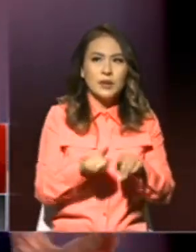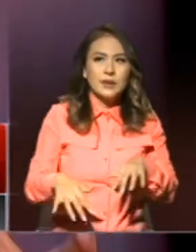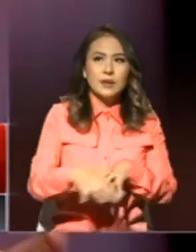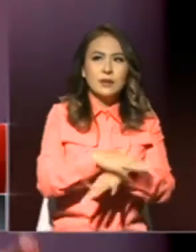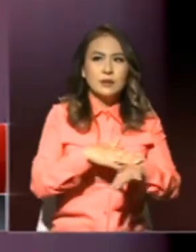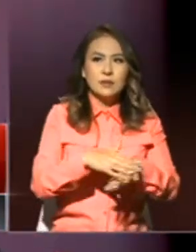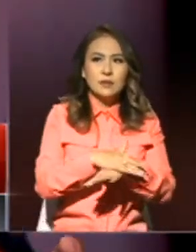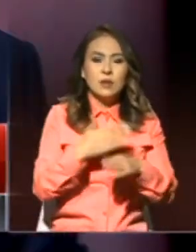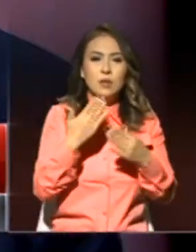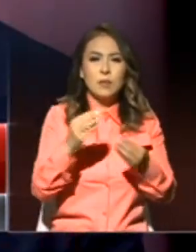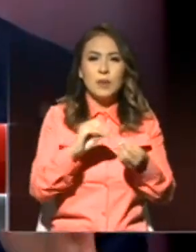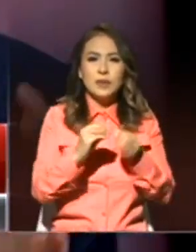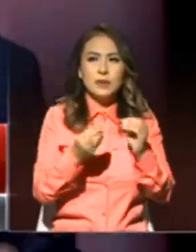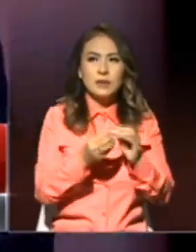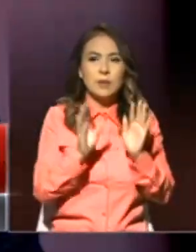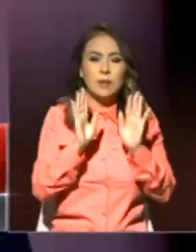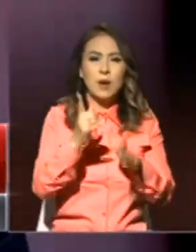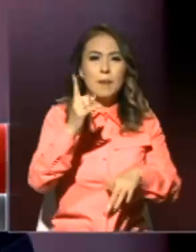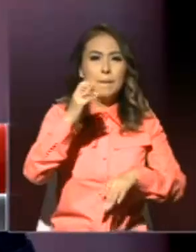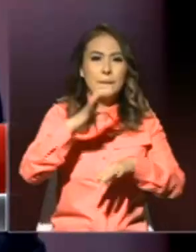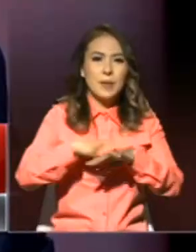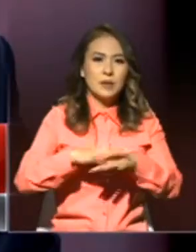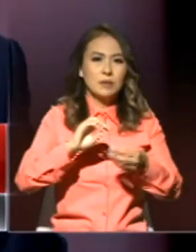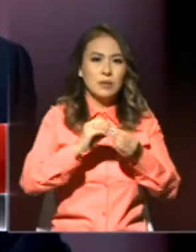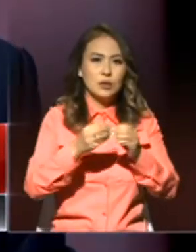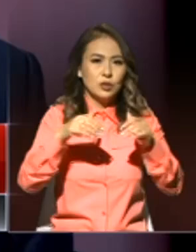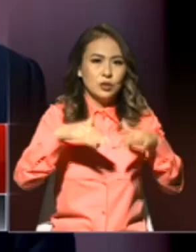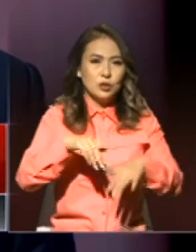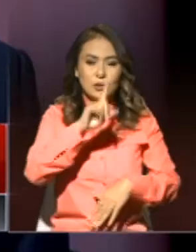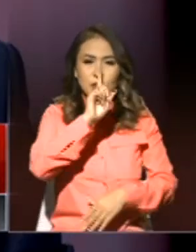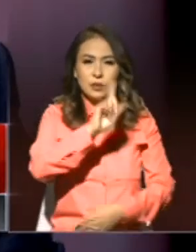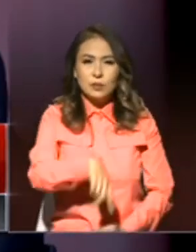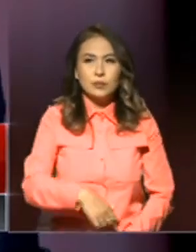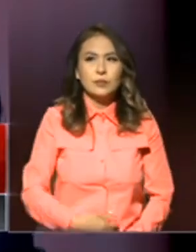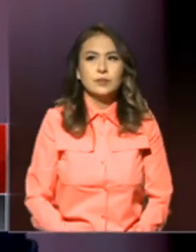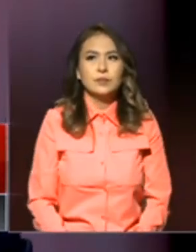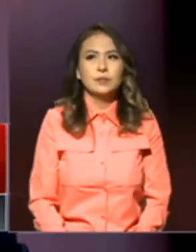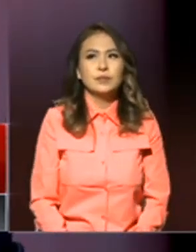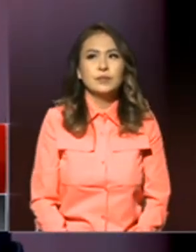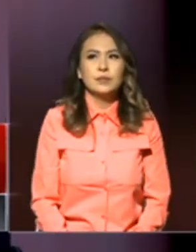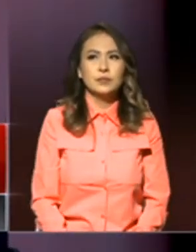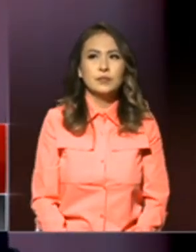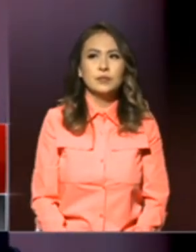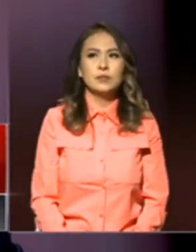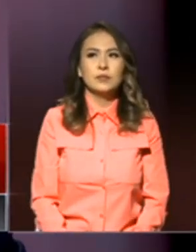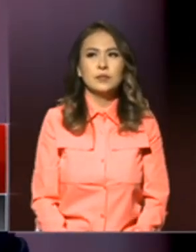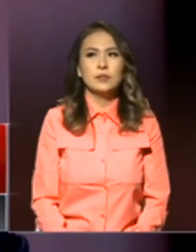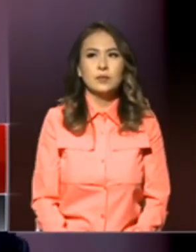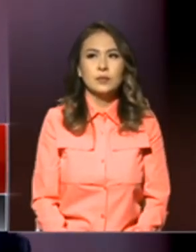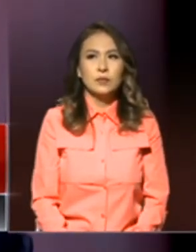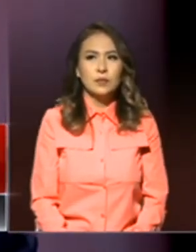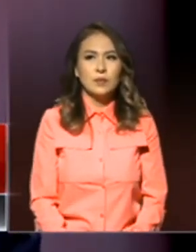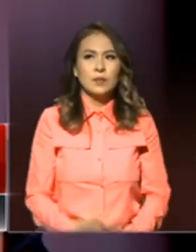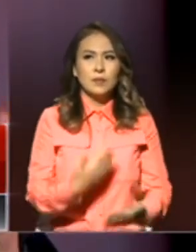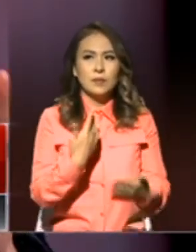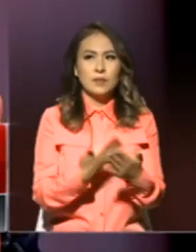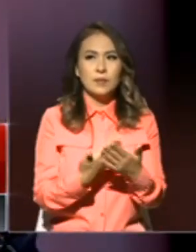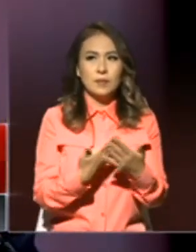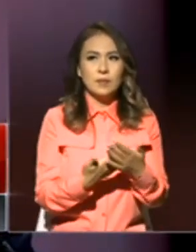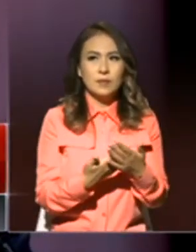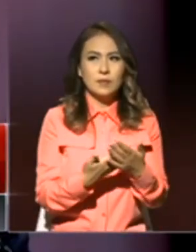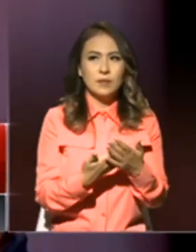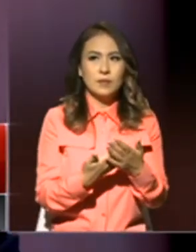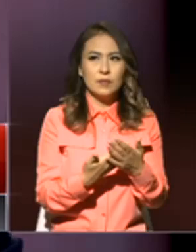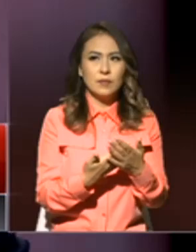ол кешенді мәселе, ол тек қана бір банктің мәселесімен шешілмейді. Жансұлтан мырза, біз нақты жауап берейікші. Ерқанат, бір мәселе айтып кетейін. Мысалы,